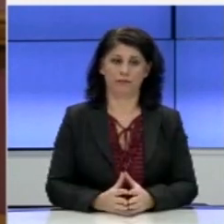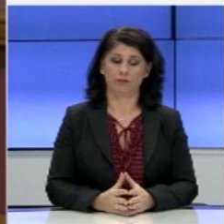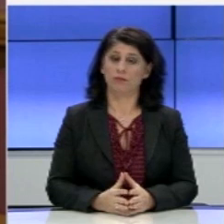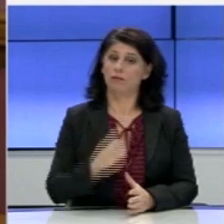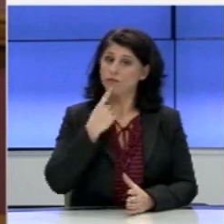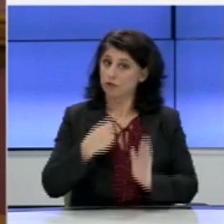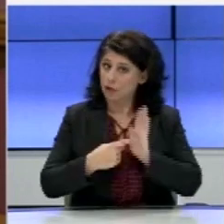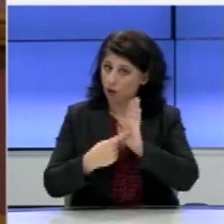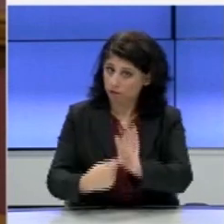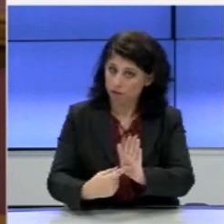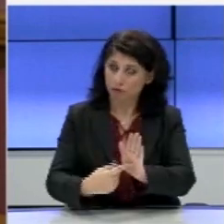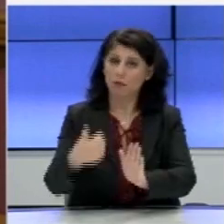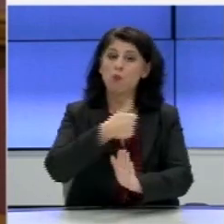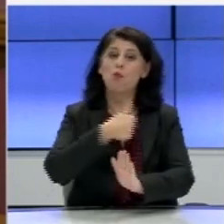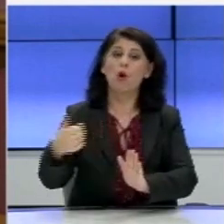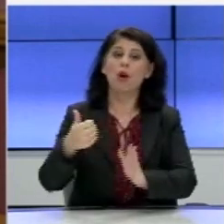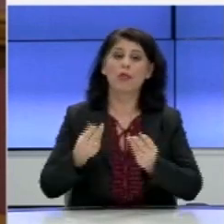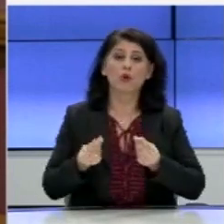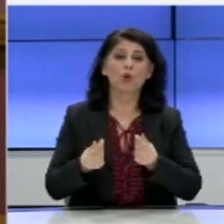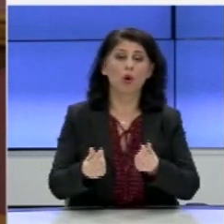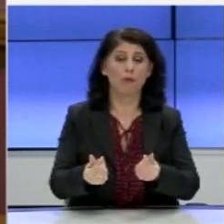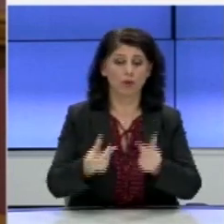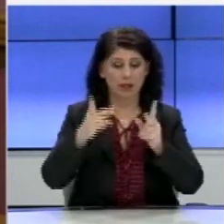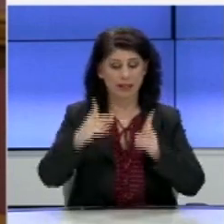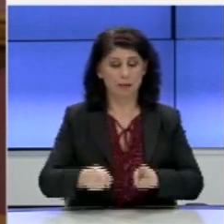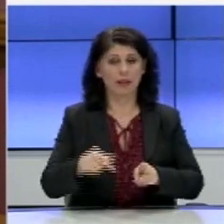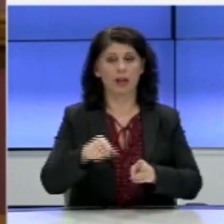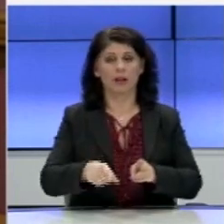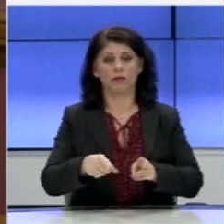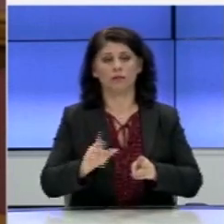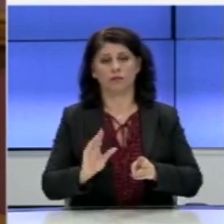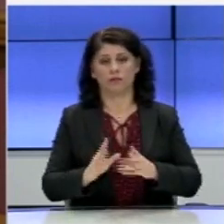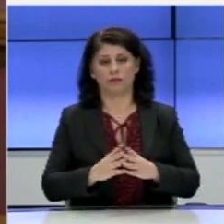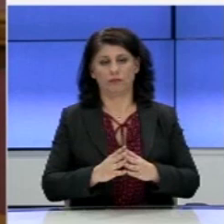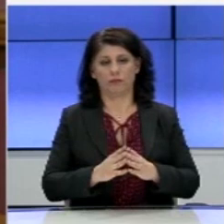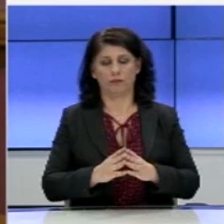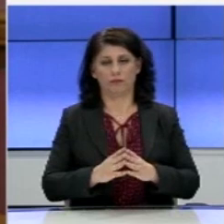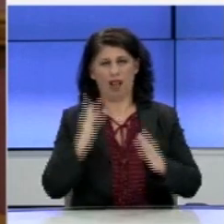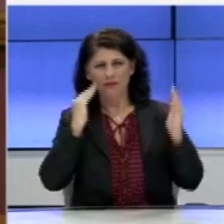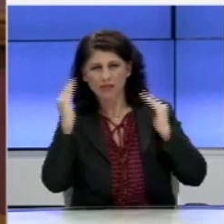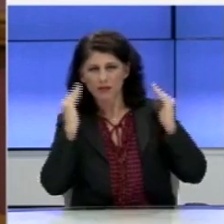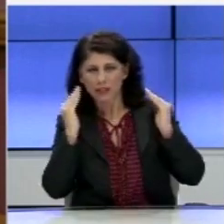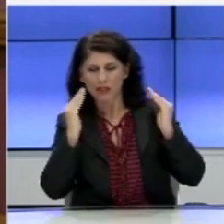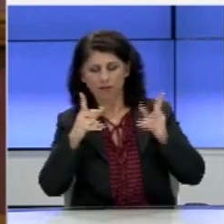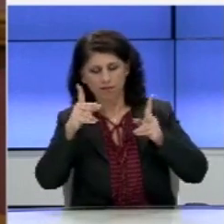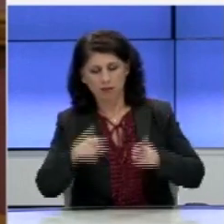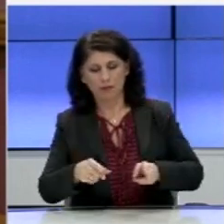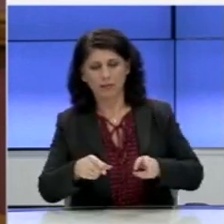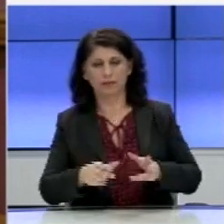και είχαμε υποδείξει, αν θέλετε, ως μοναδικό τρόπο για να σταματήσει αυτού του τύπου, να σταματήσουν αυτού του τύπου οι αμφισβητήσεις